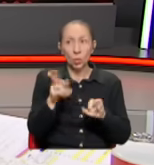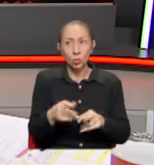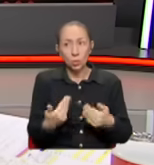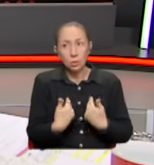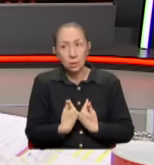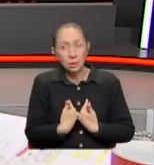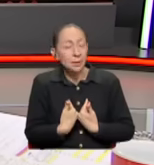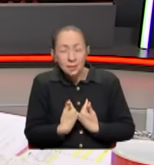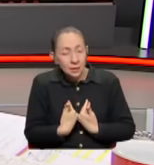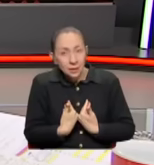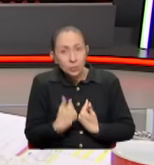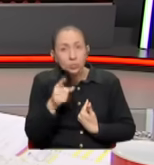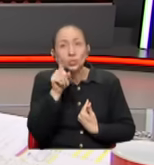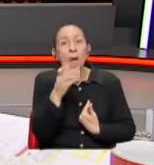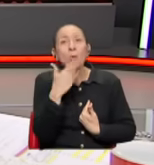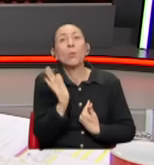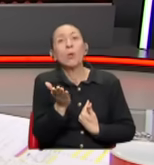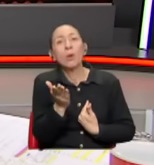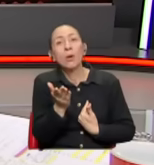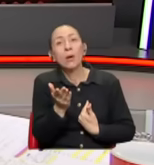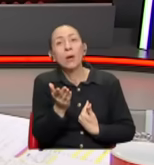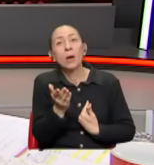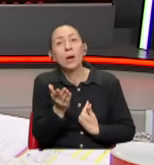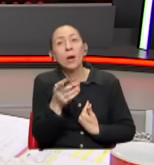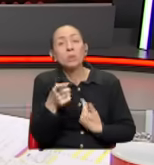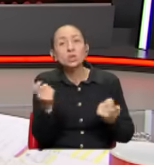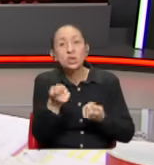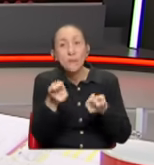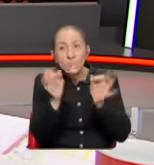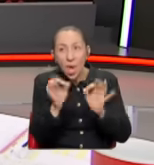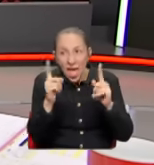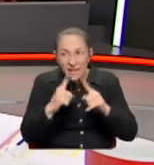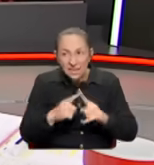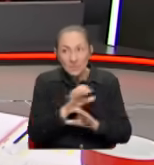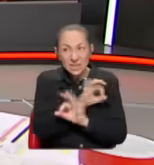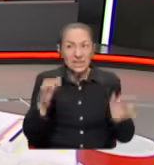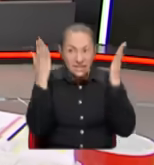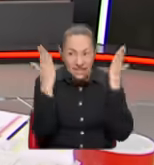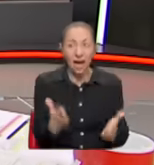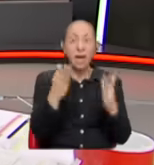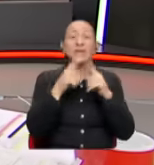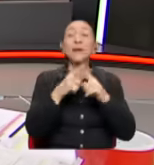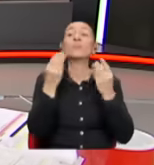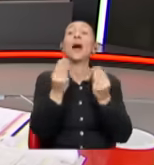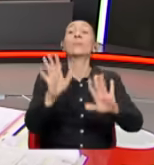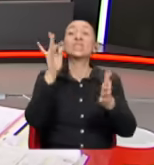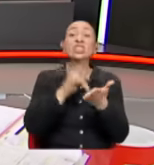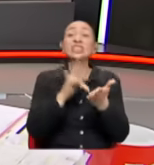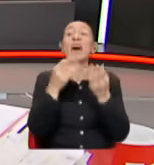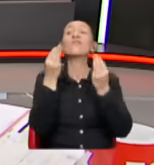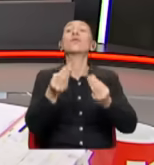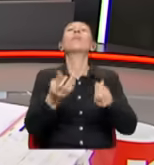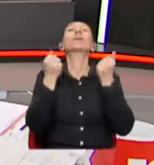ya? Bunu soran yok mu? Bu işler böyle hesapsızlıkla, hesap vermeden,